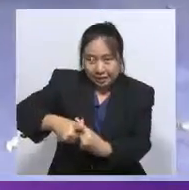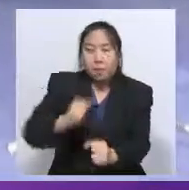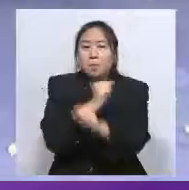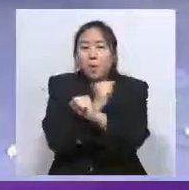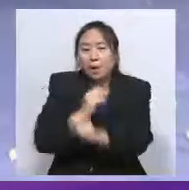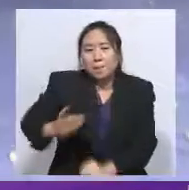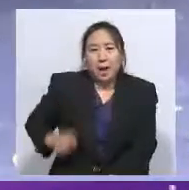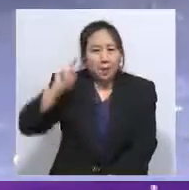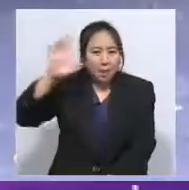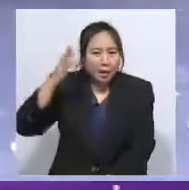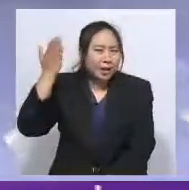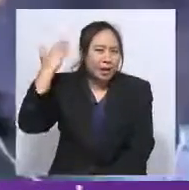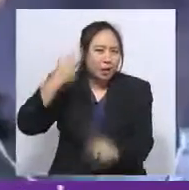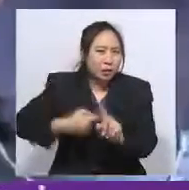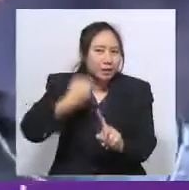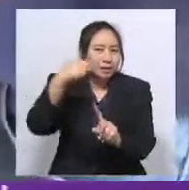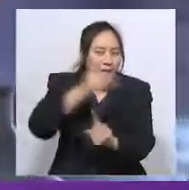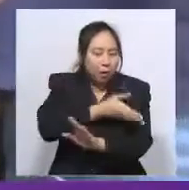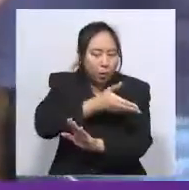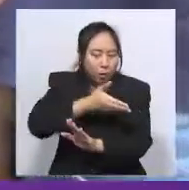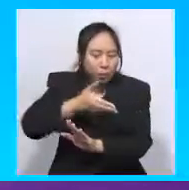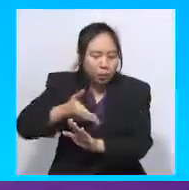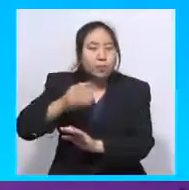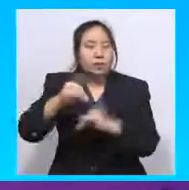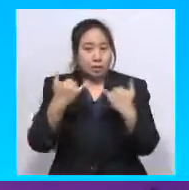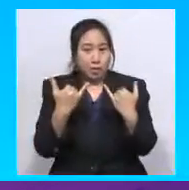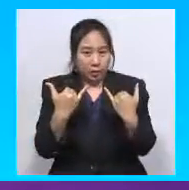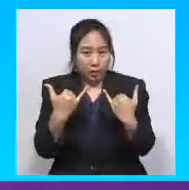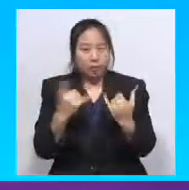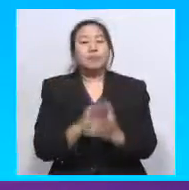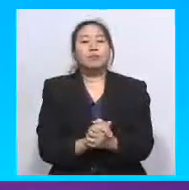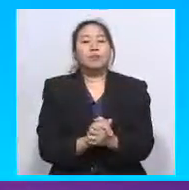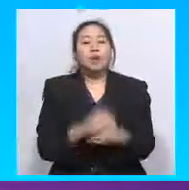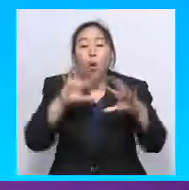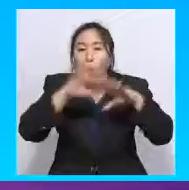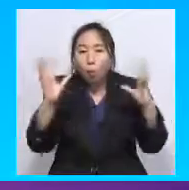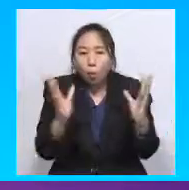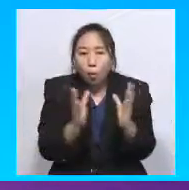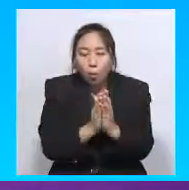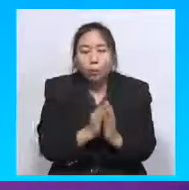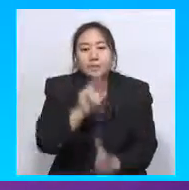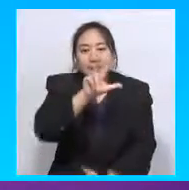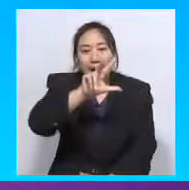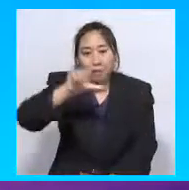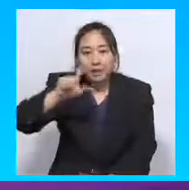ทำกันมาตั้งแต่เดือนตุลาคมปีที่แล้วนะคะ2560จนถึงขณะนี้รวมทั้งสิ้น